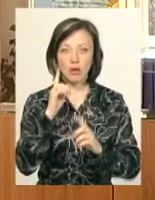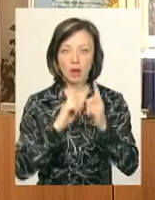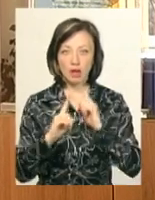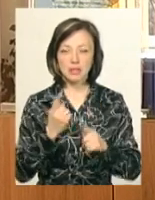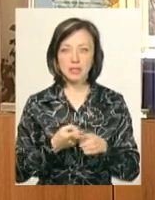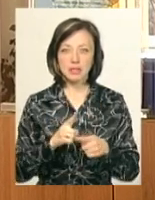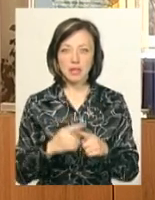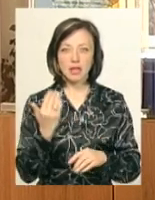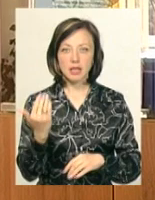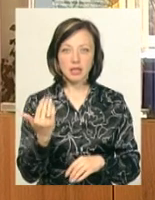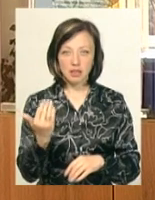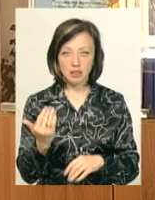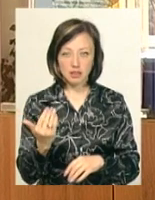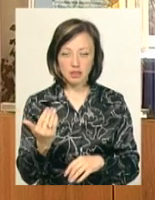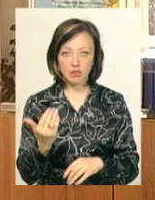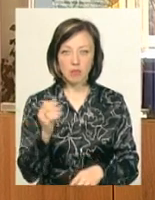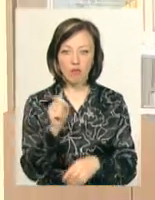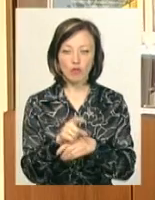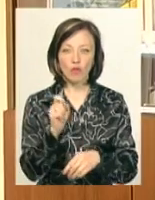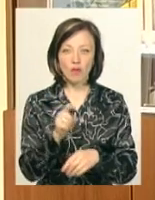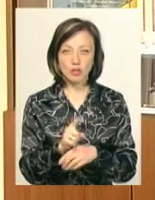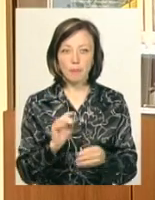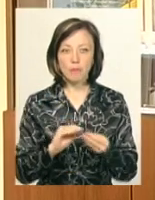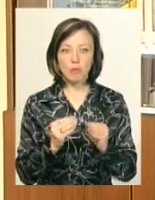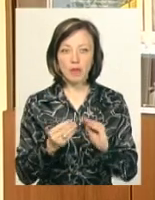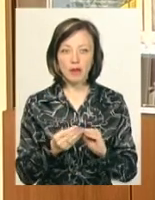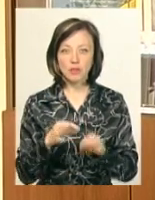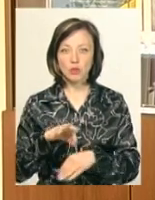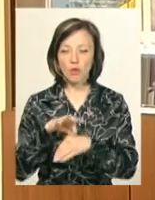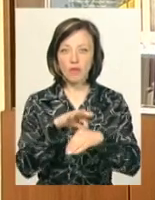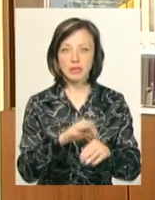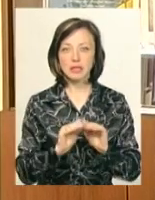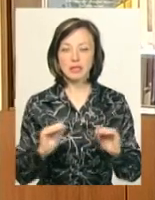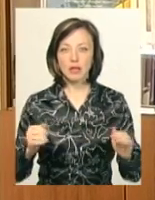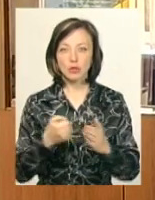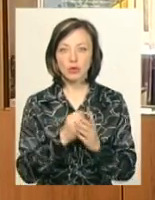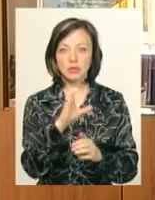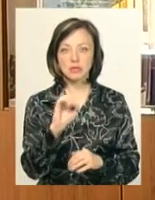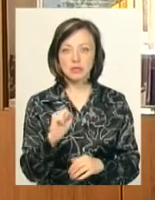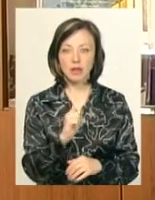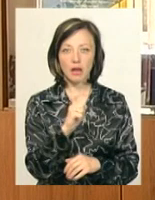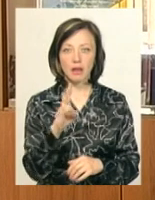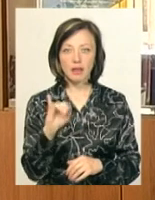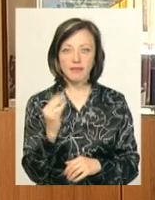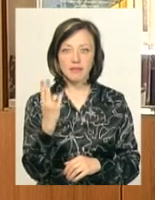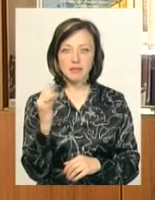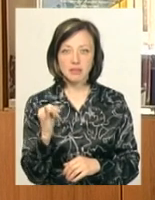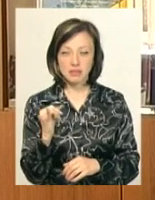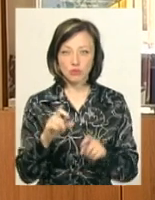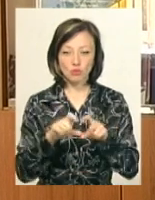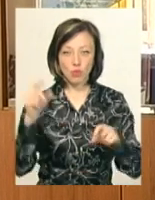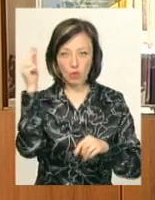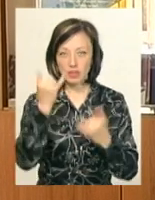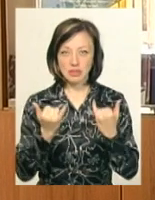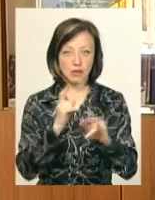а це їхня прерогатива, це їхні повноваження. Проблеми з довезенням дітей до Сахновецької школи 1-3 ступенів наразі